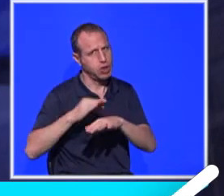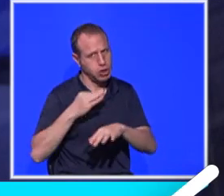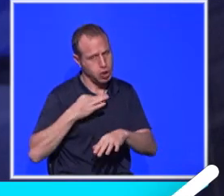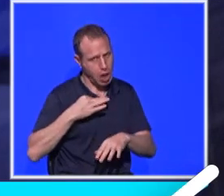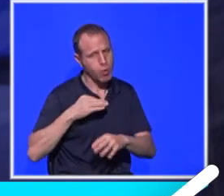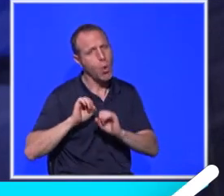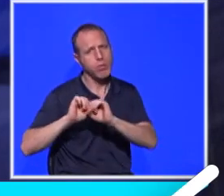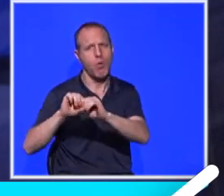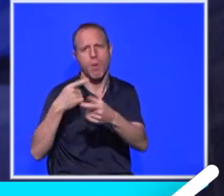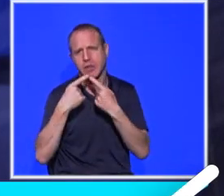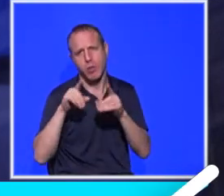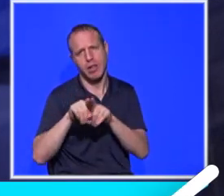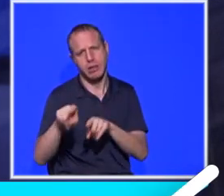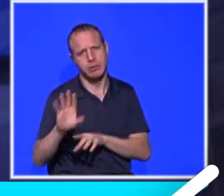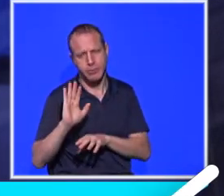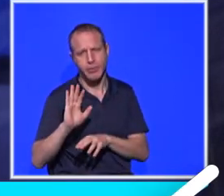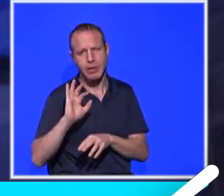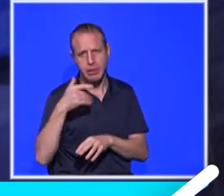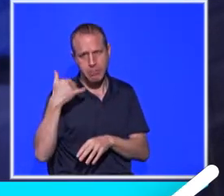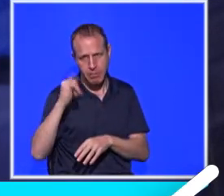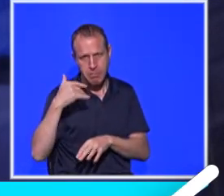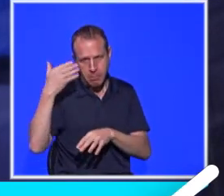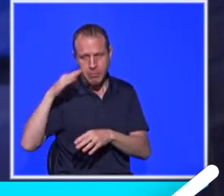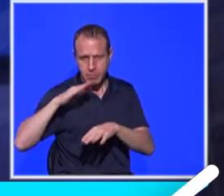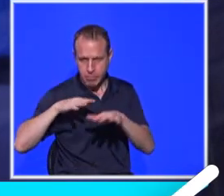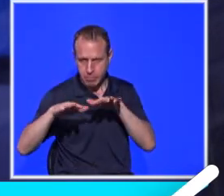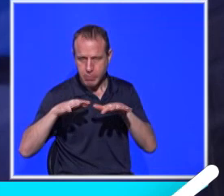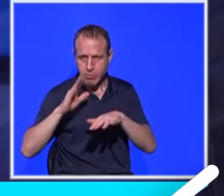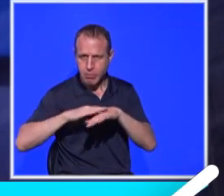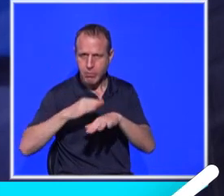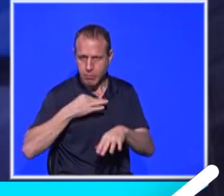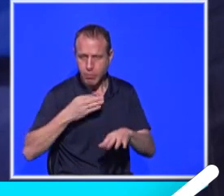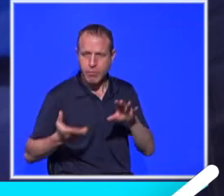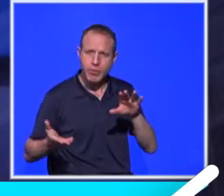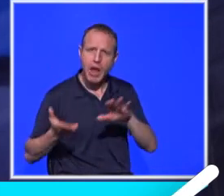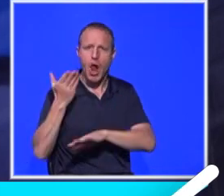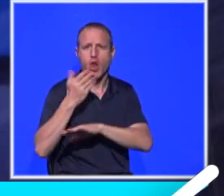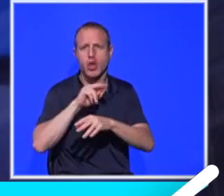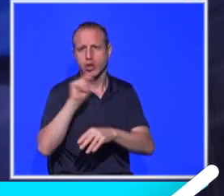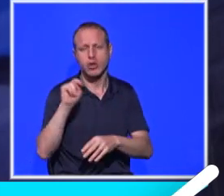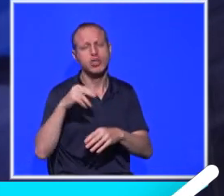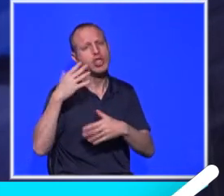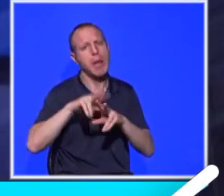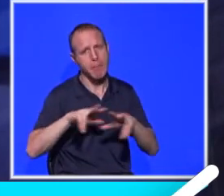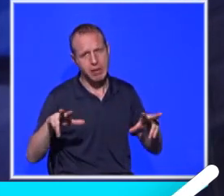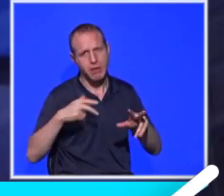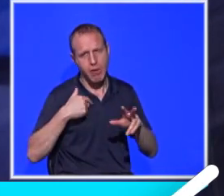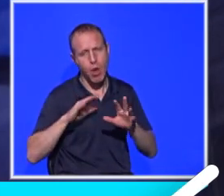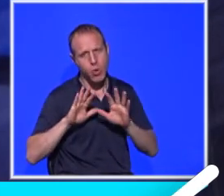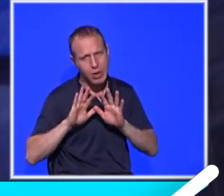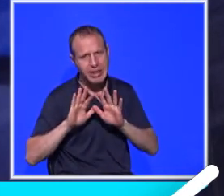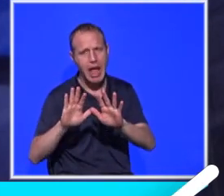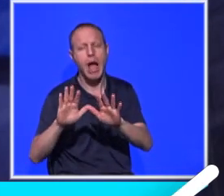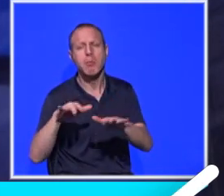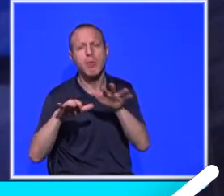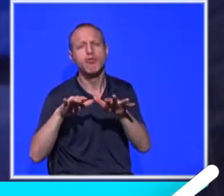כזה. תפקידנו זה, אם כן נהיה בממשלה, תפקידנו זה להעלות את הנושא, לפחות שיבצר מצב, אנחנו נדחק